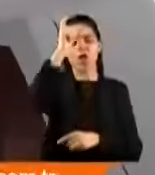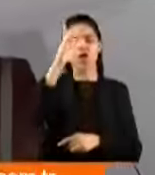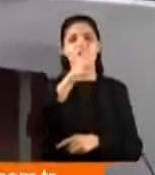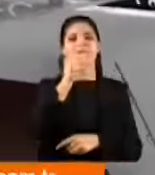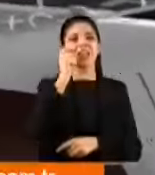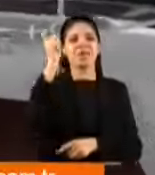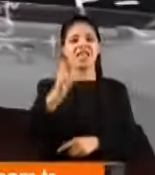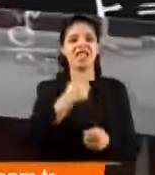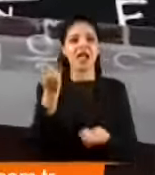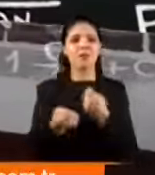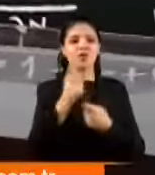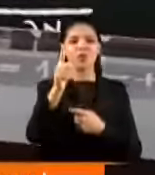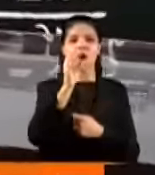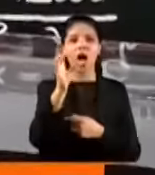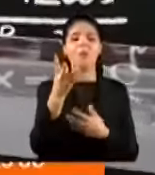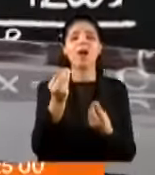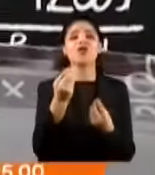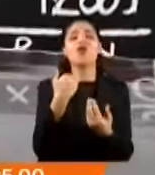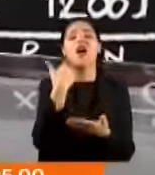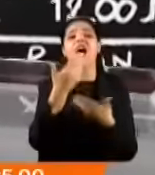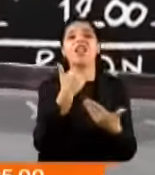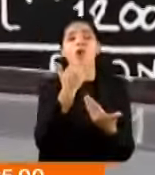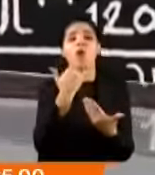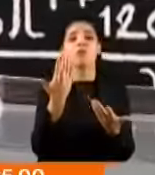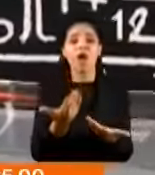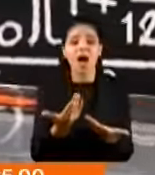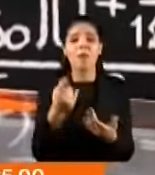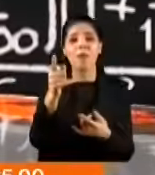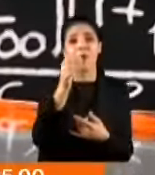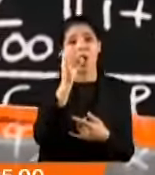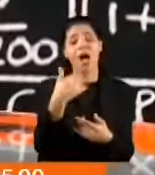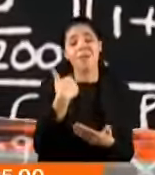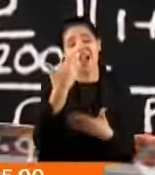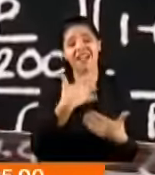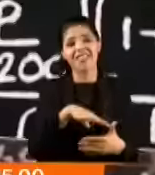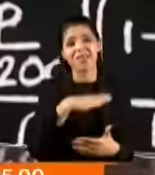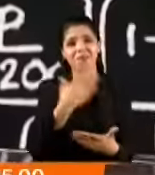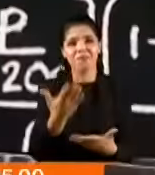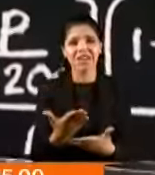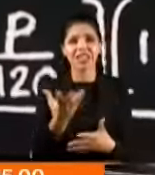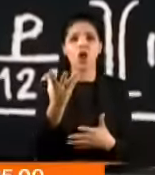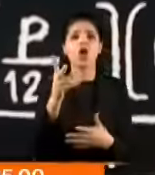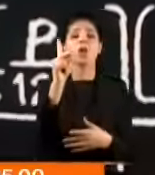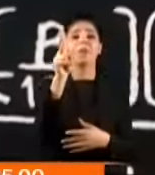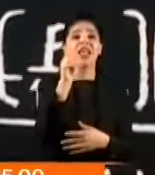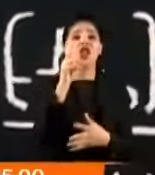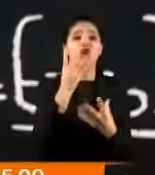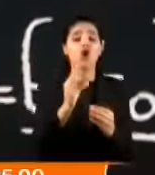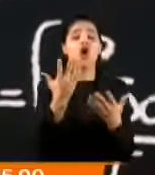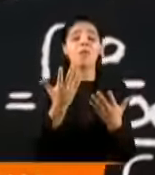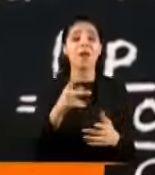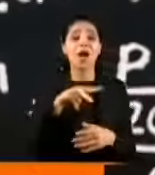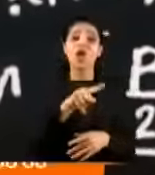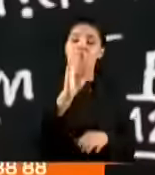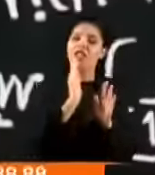kolları sıvadı. Böyle haberleri çok fazla taşıyamıyoruz ekrana. Bulunca bu haberin üzerine atladık gerçekten. Henüz sonuca varamadı ama epeyce yol